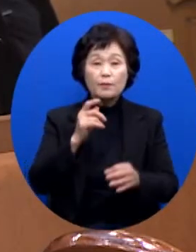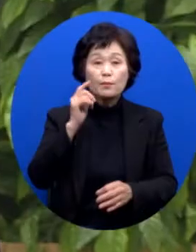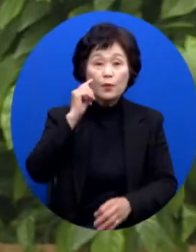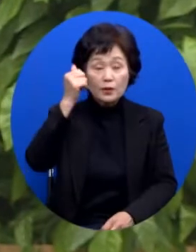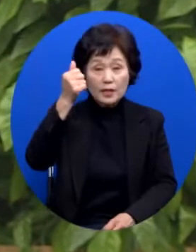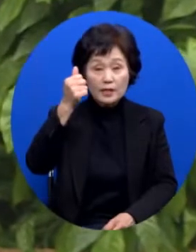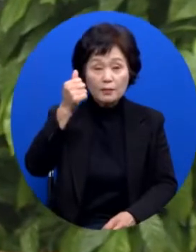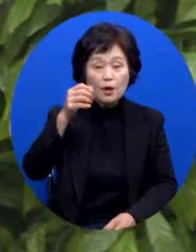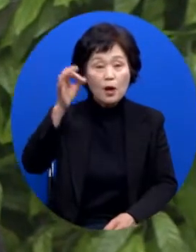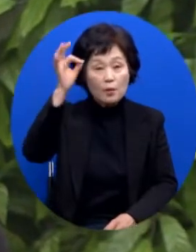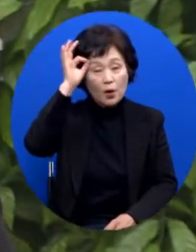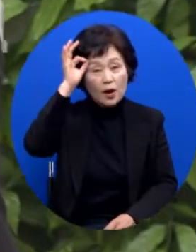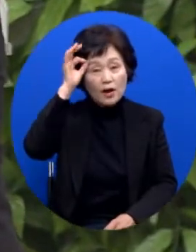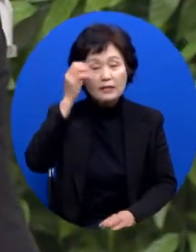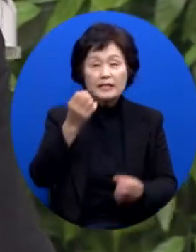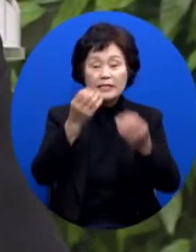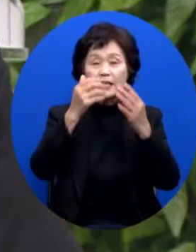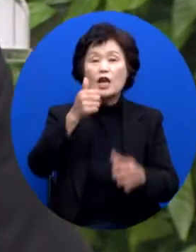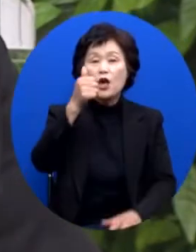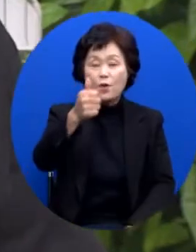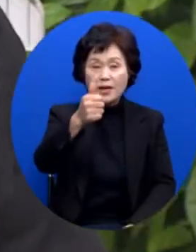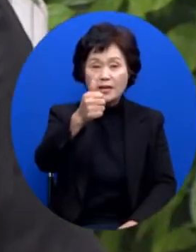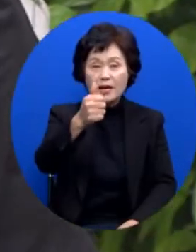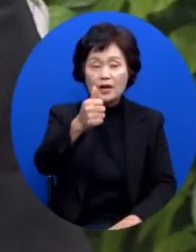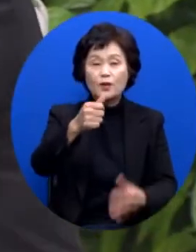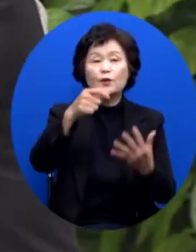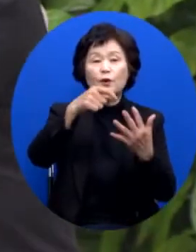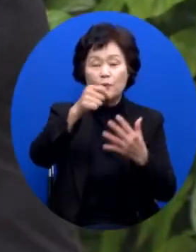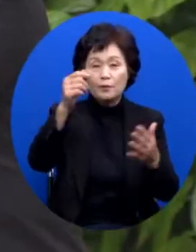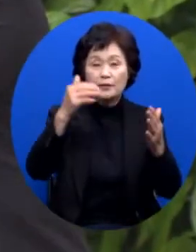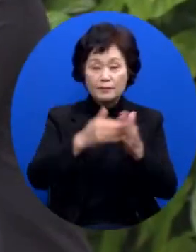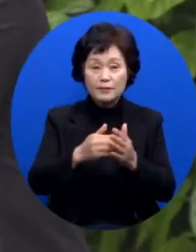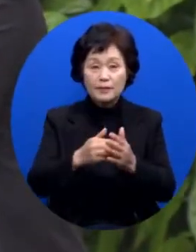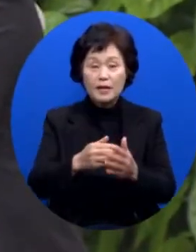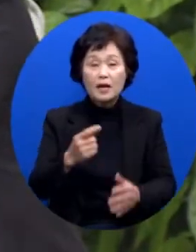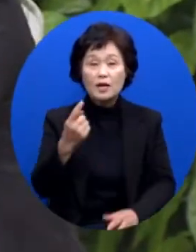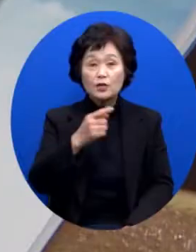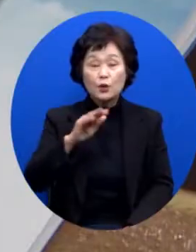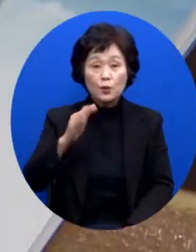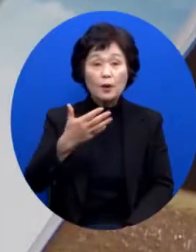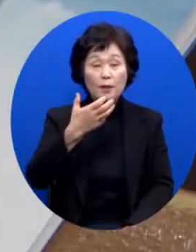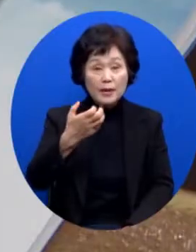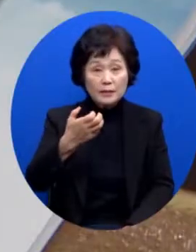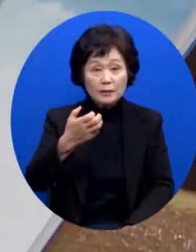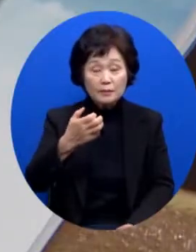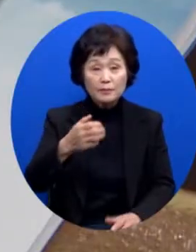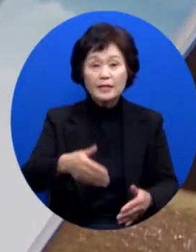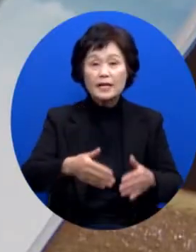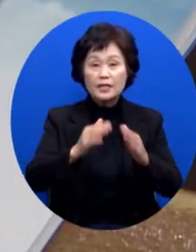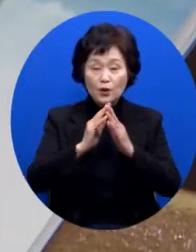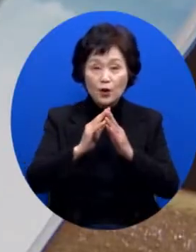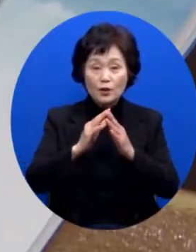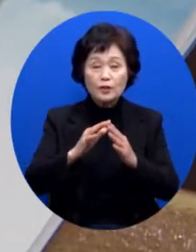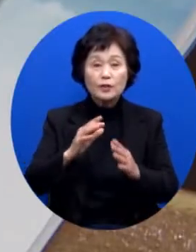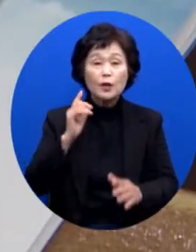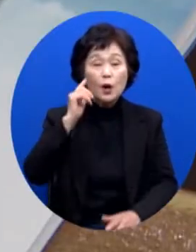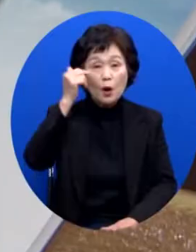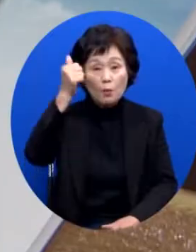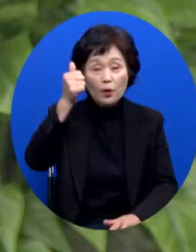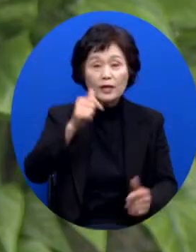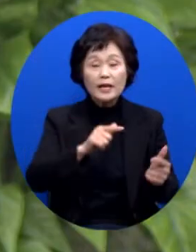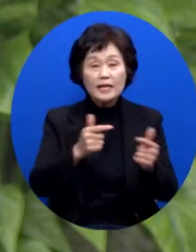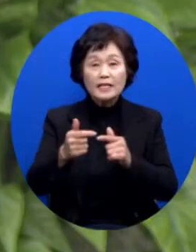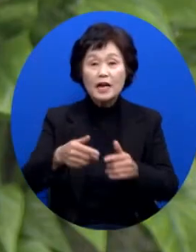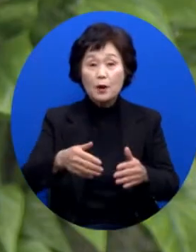포항시 목사회 신임 회장으로 추대 했읍니다 1980년 창립된 초교파 목회자 모임 인 포항시 목사